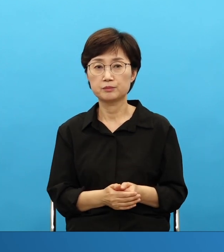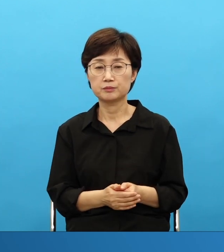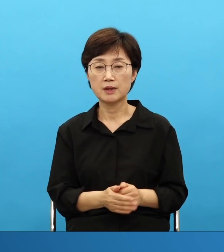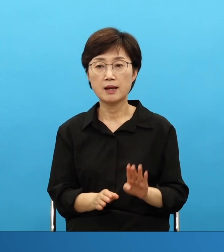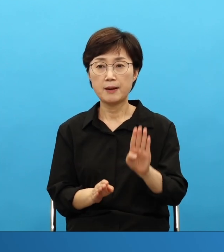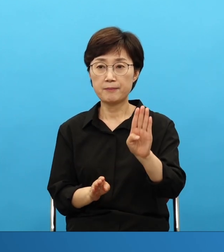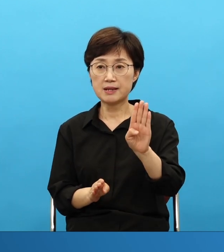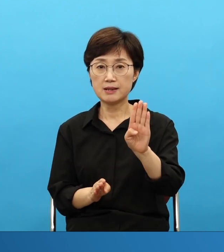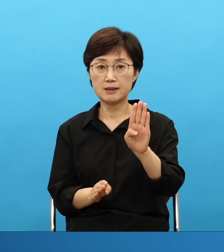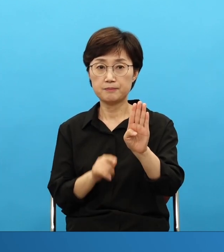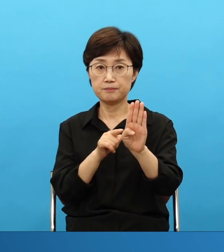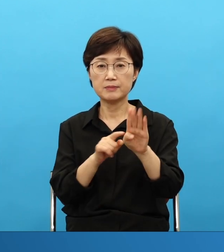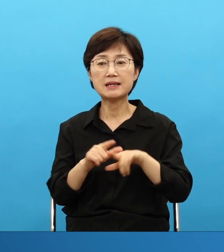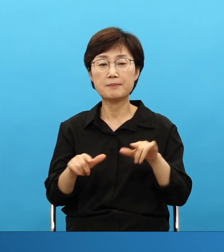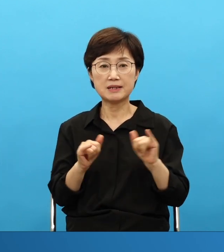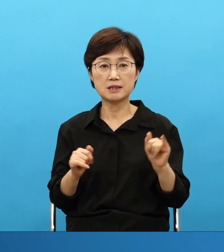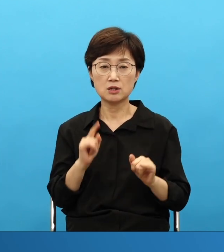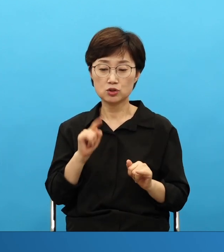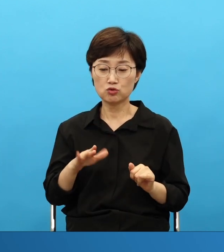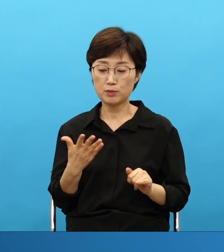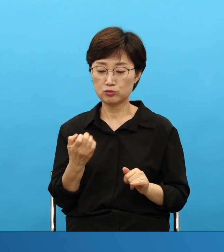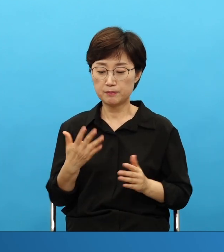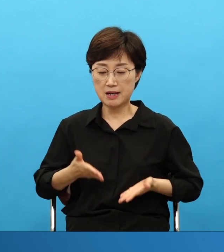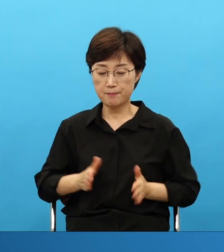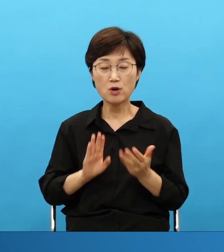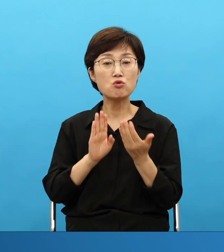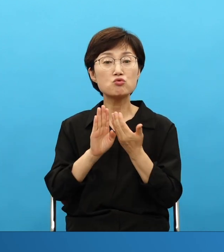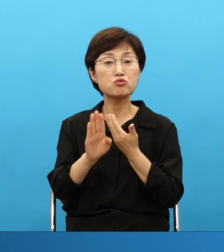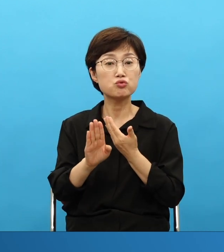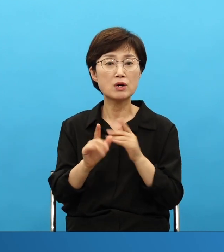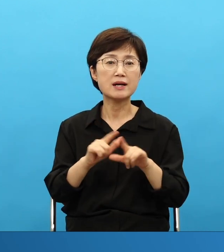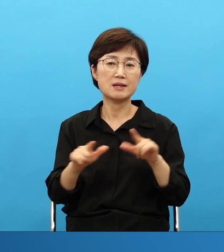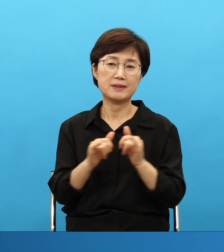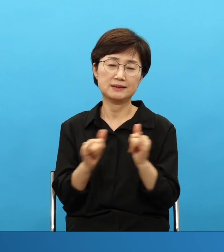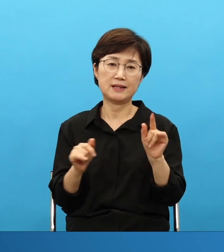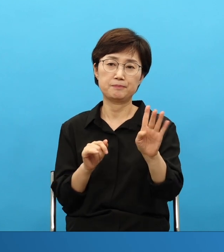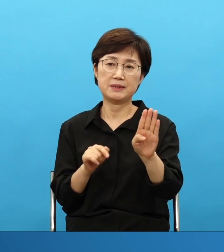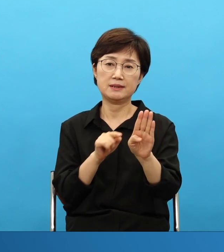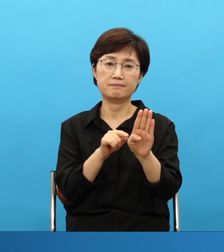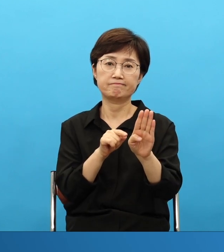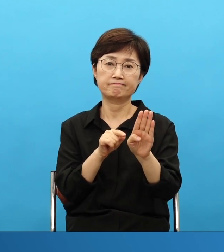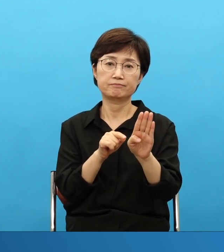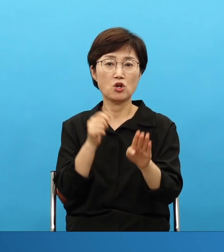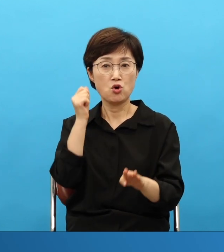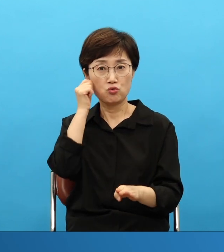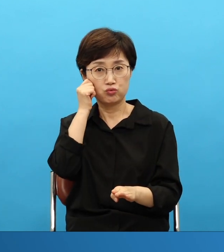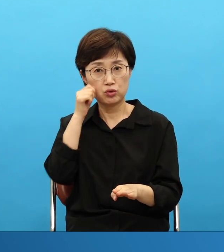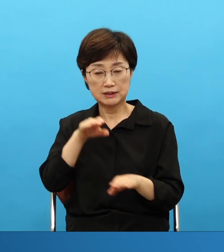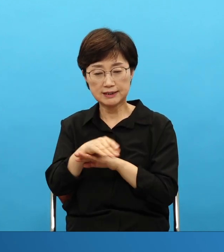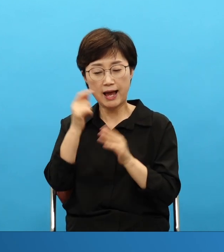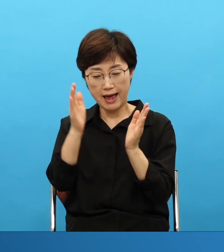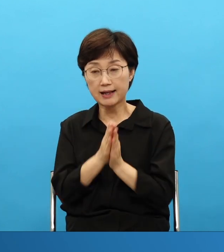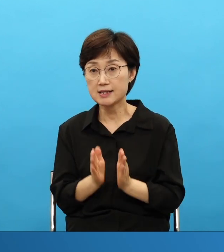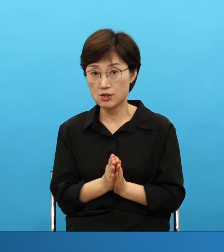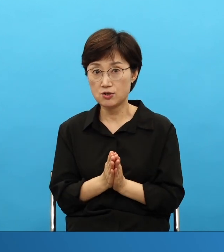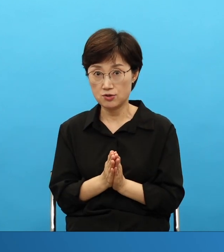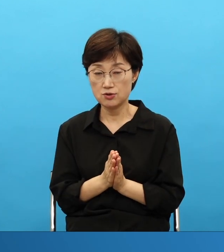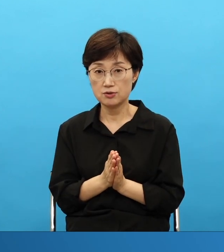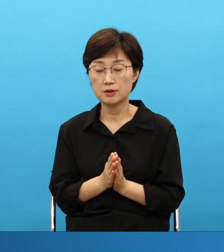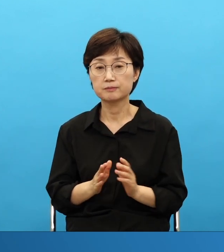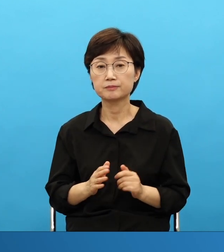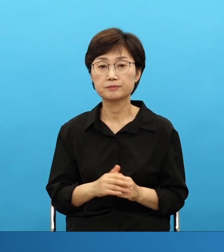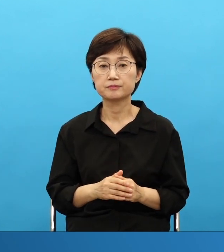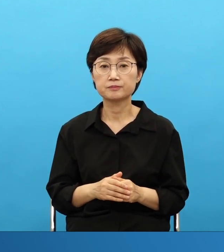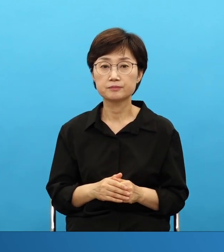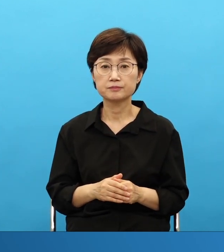일반 그룹은 1998년생 이상인 일반 참가자로 숙소 및 차량은 개인적으로 해결해야